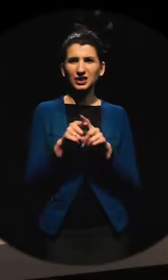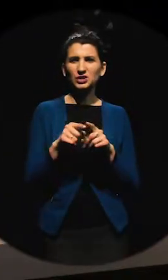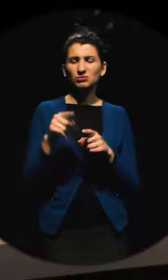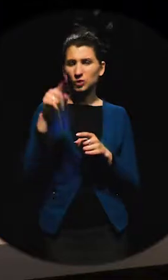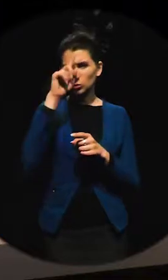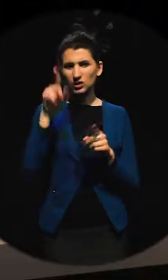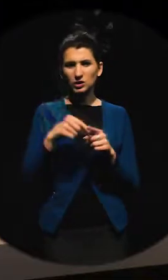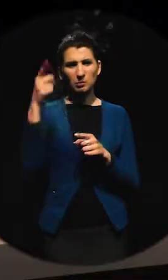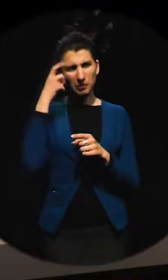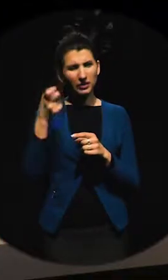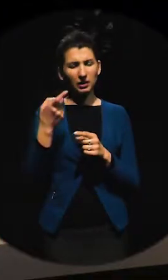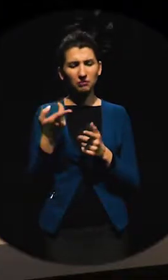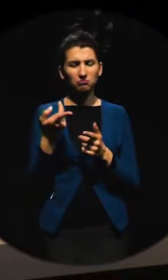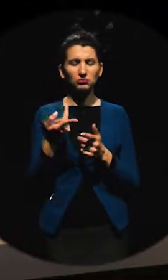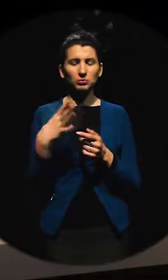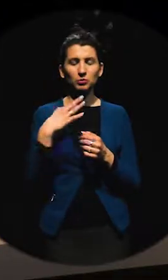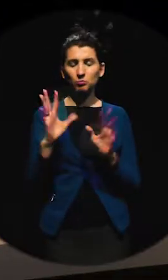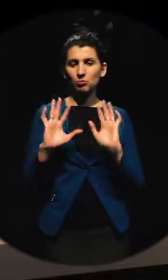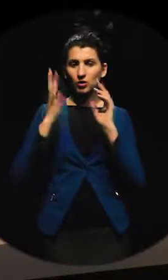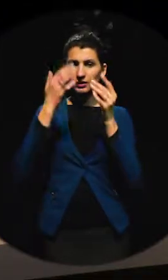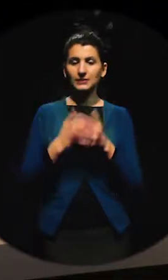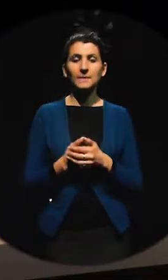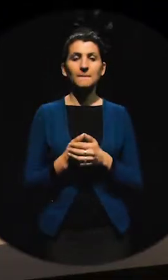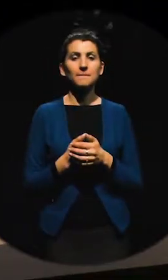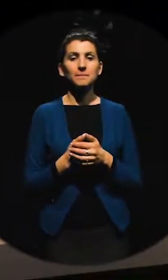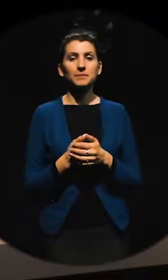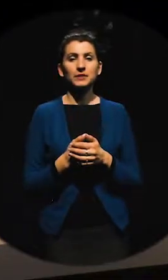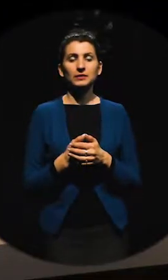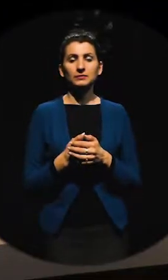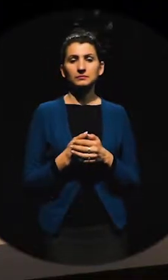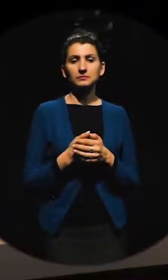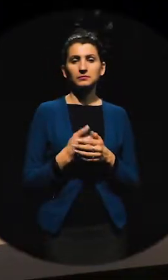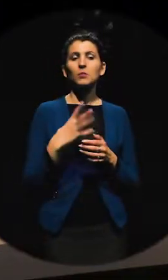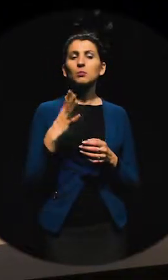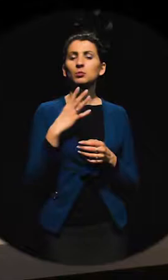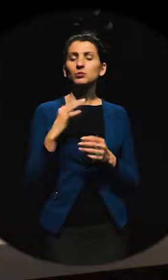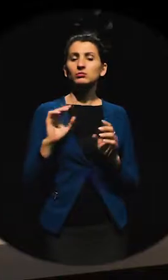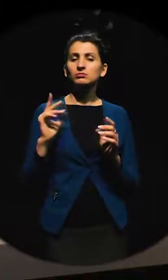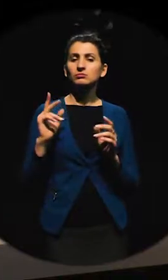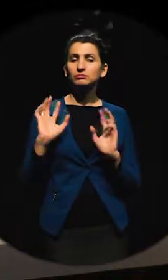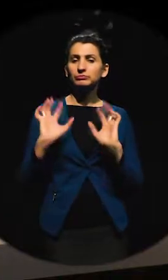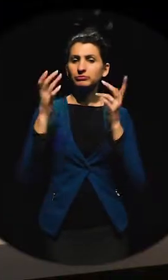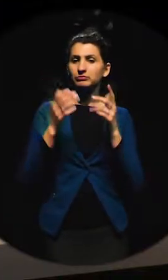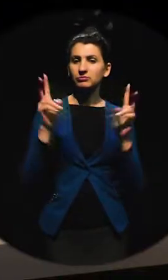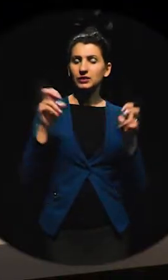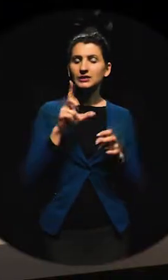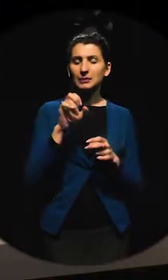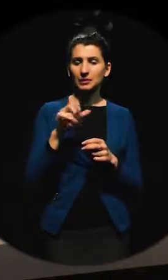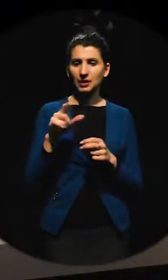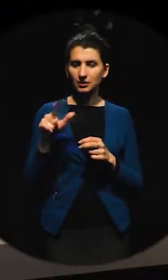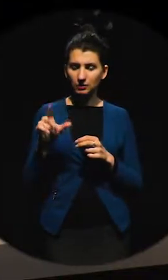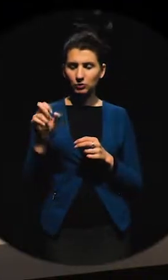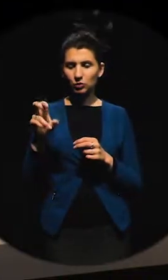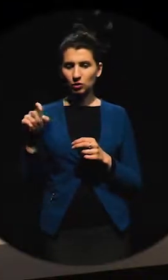jakby funkcjonuje wyraźnie jako obraz tamtejszego ruchu, to znaczy to jest akcja nazywana Capitol Crawl,